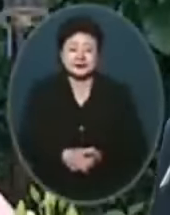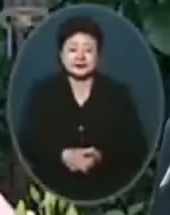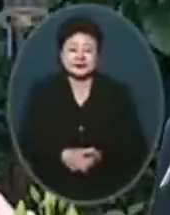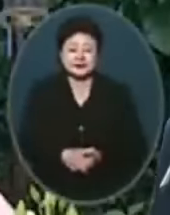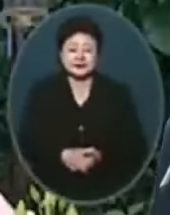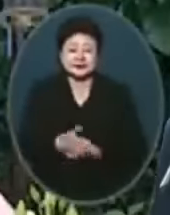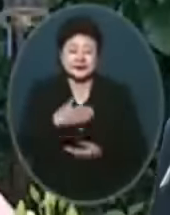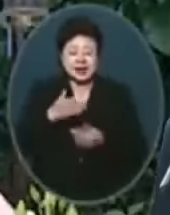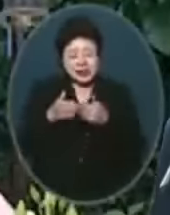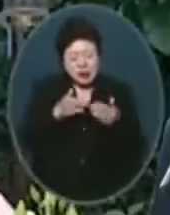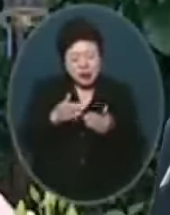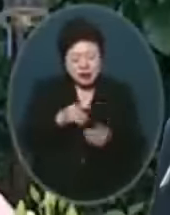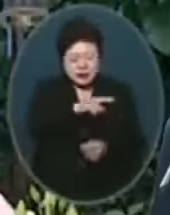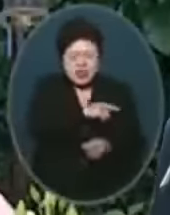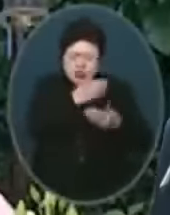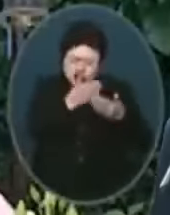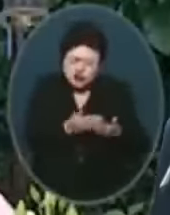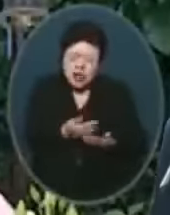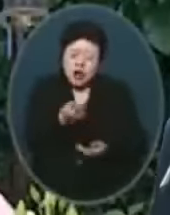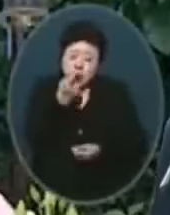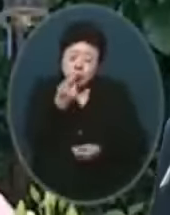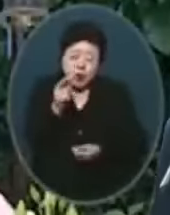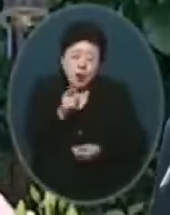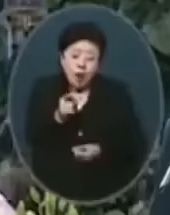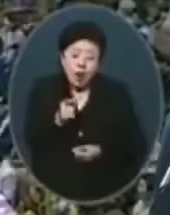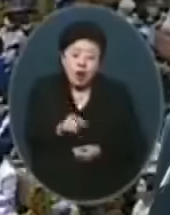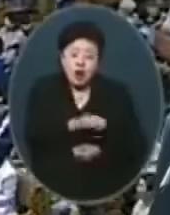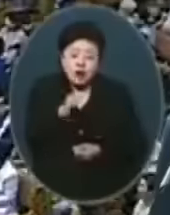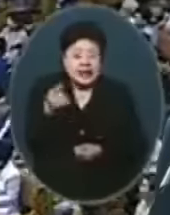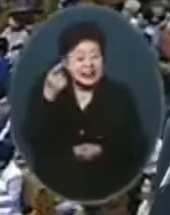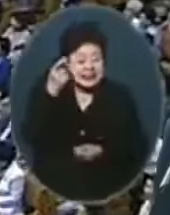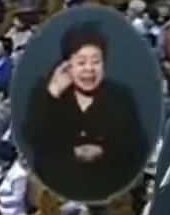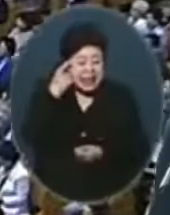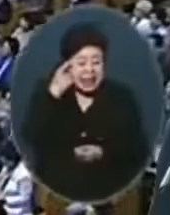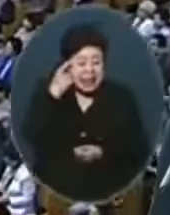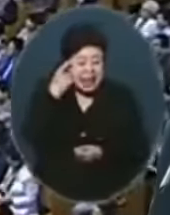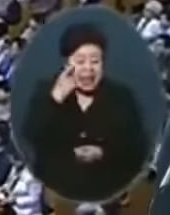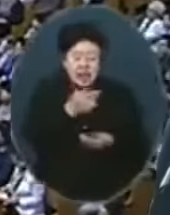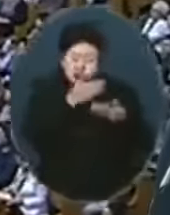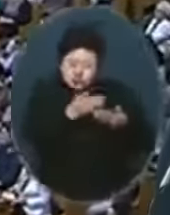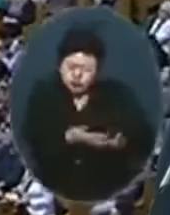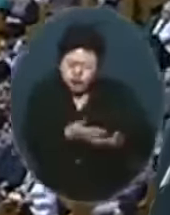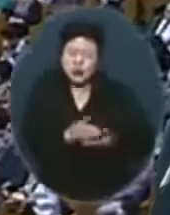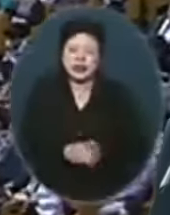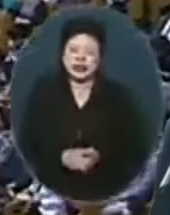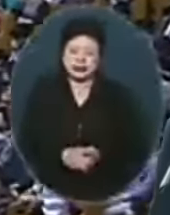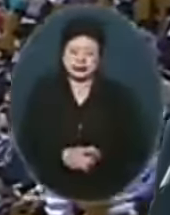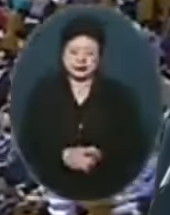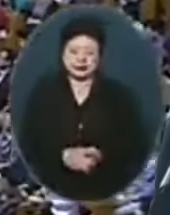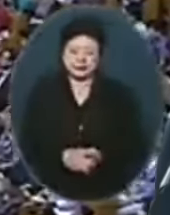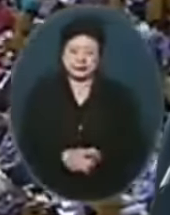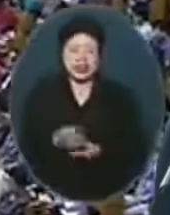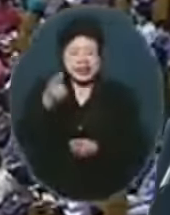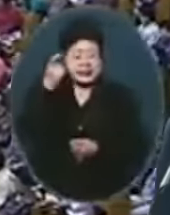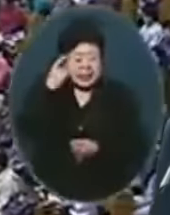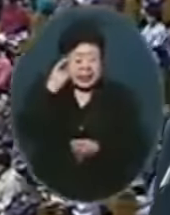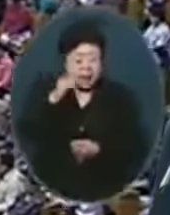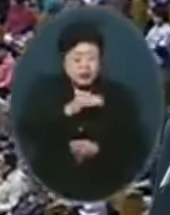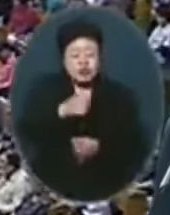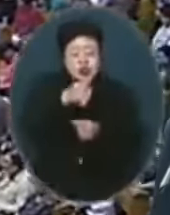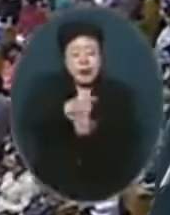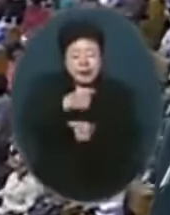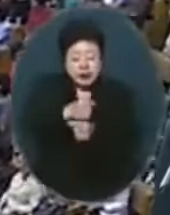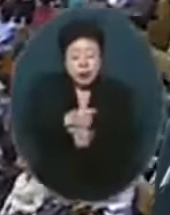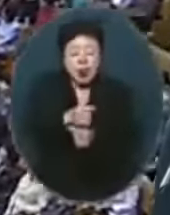배운 가장 중요한 교훈은 우리의 생각에 지니는 중요성입니다. 생각이 우리를